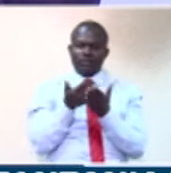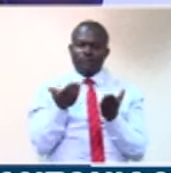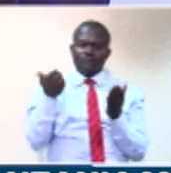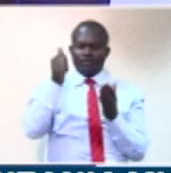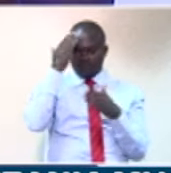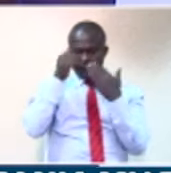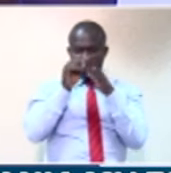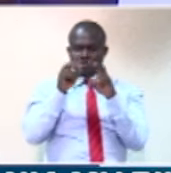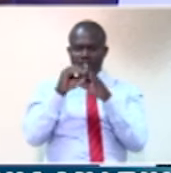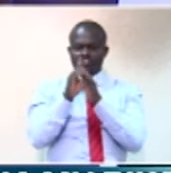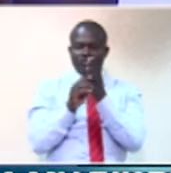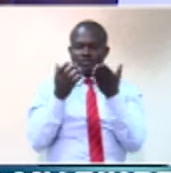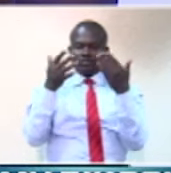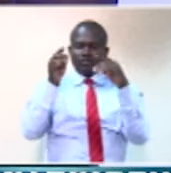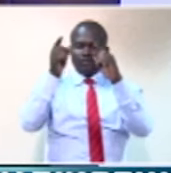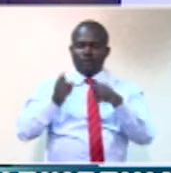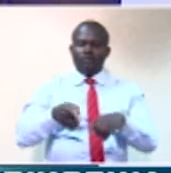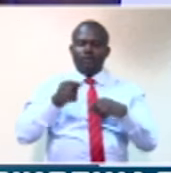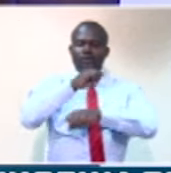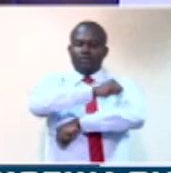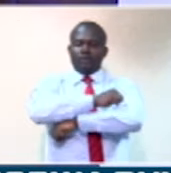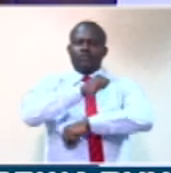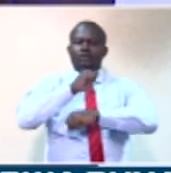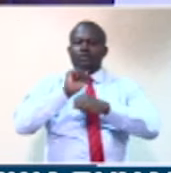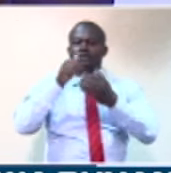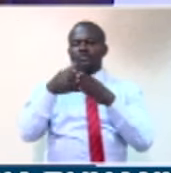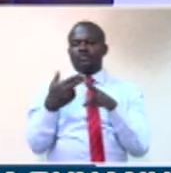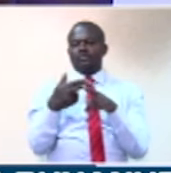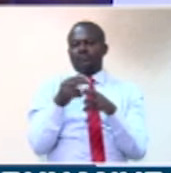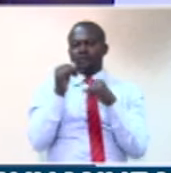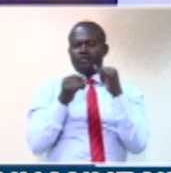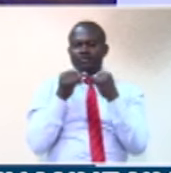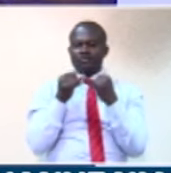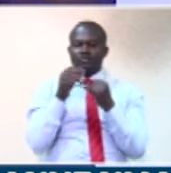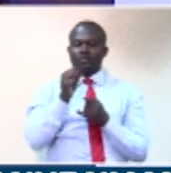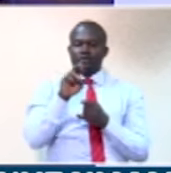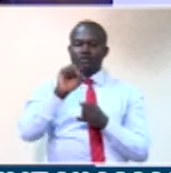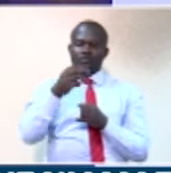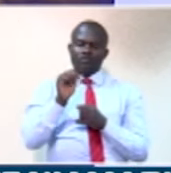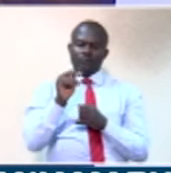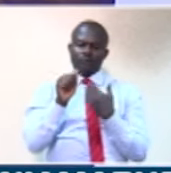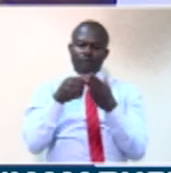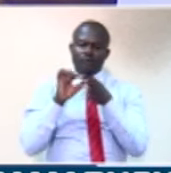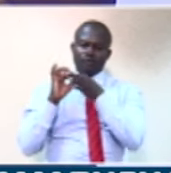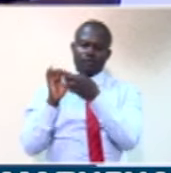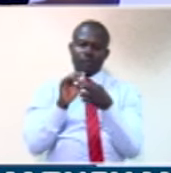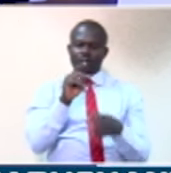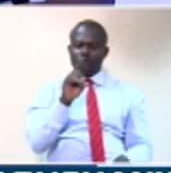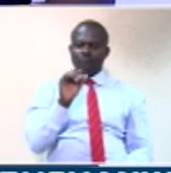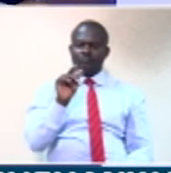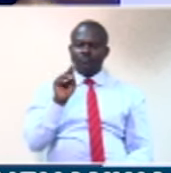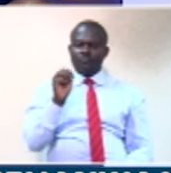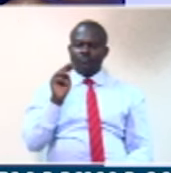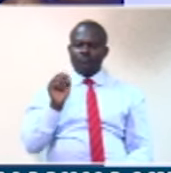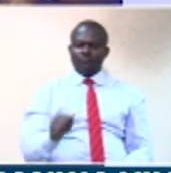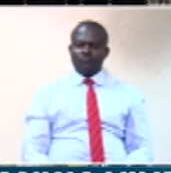ko muri aka karere hamaze kugera ibigo by'amashuri biri ku rwego mpuzamahanga. Mbarushimana Pio yafatanyije na Ndikumana